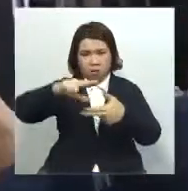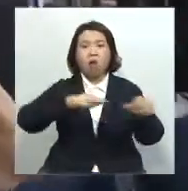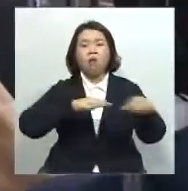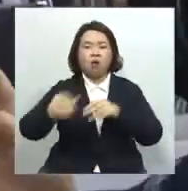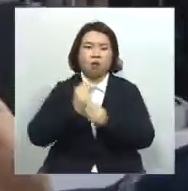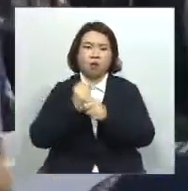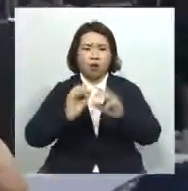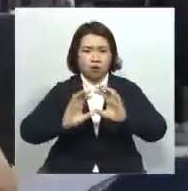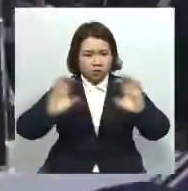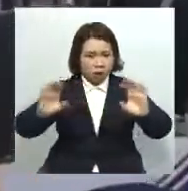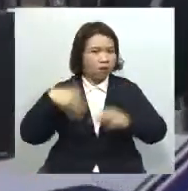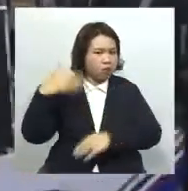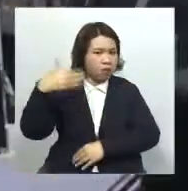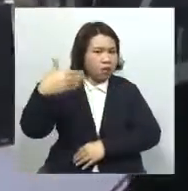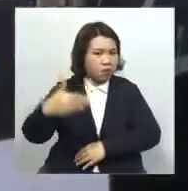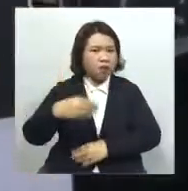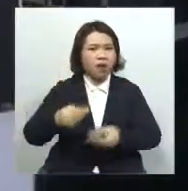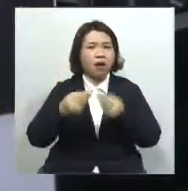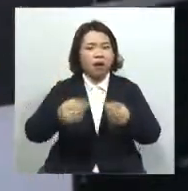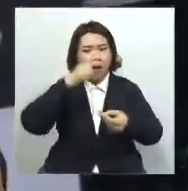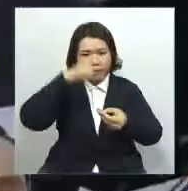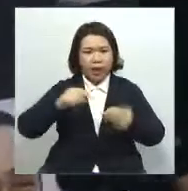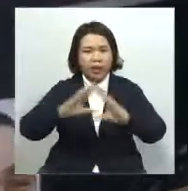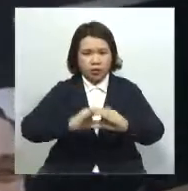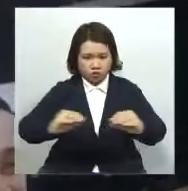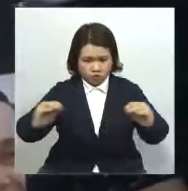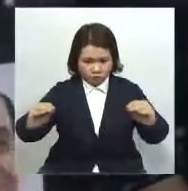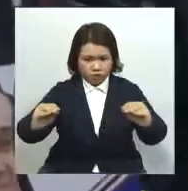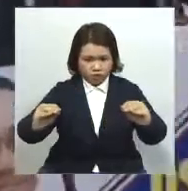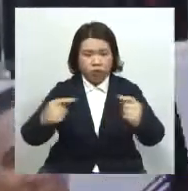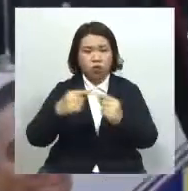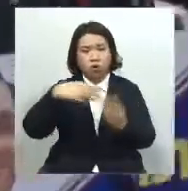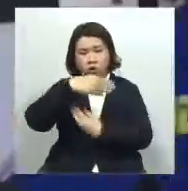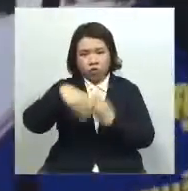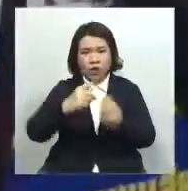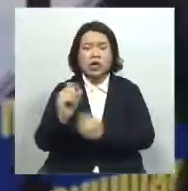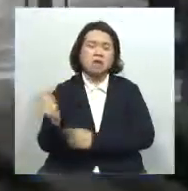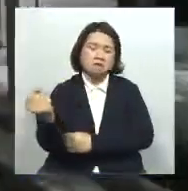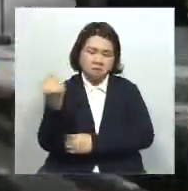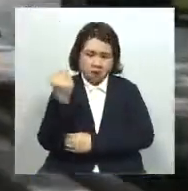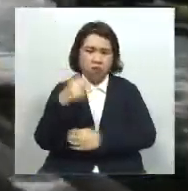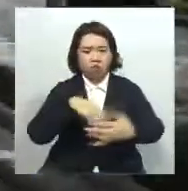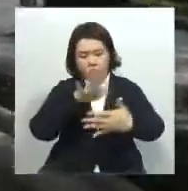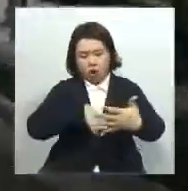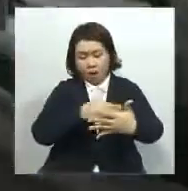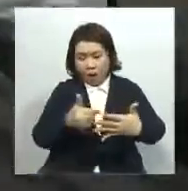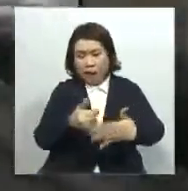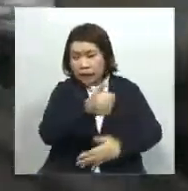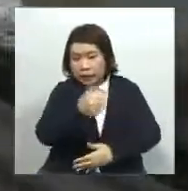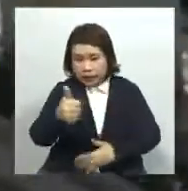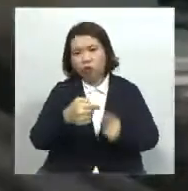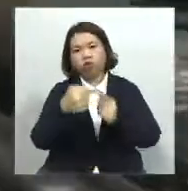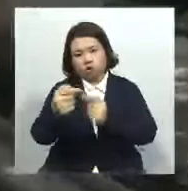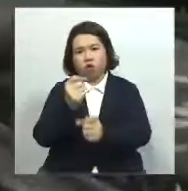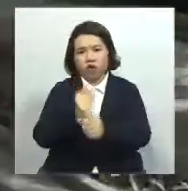ป็นรัฐบาลนำพาประเทศไทยสู่ความสงบสุขเดินหน้าด้วยเศรษฐกิจที่มั่นคงสานต่อทุกนโยบายที่เป็นประโยชน์กับประชาชน